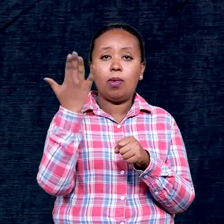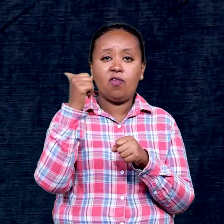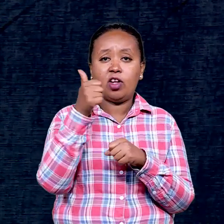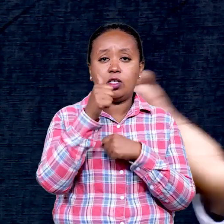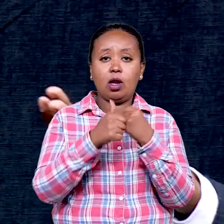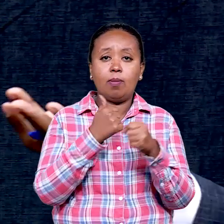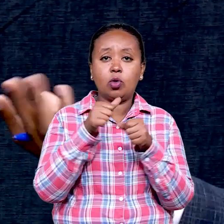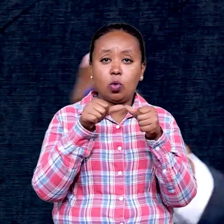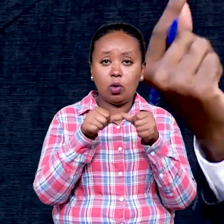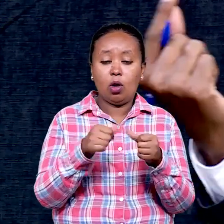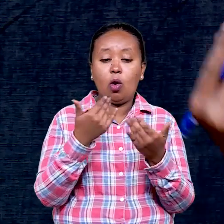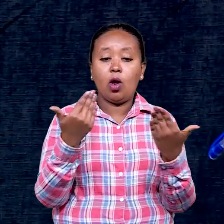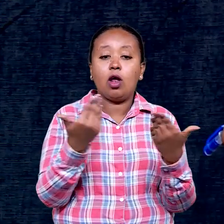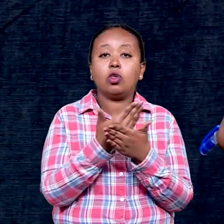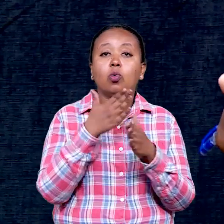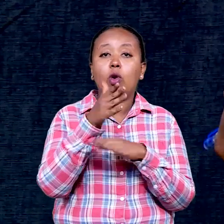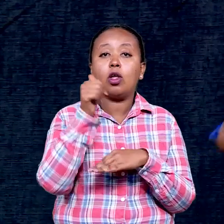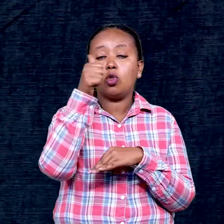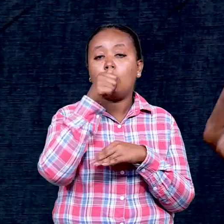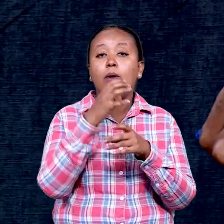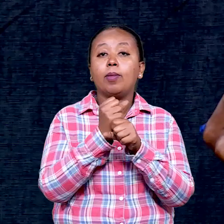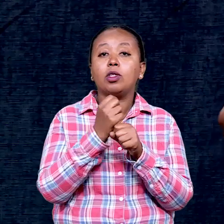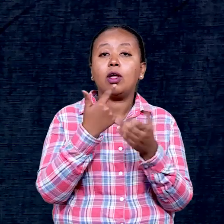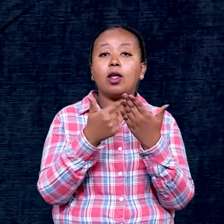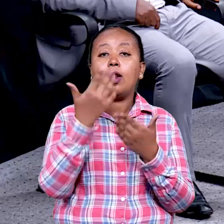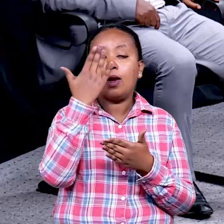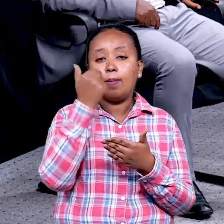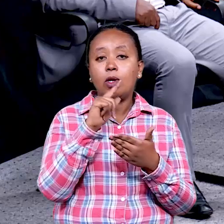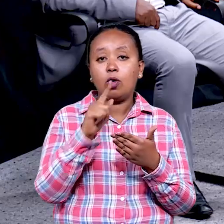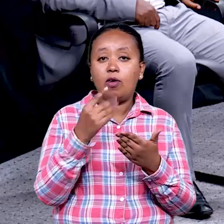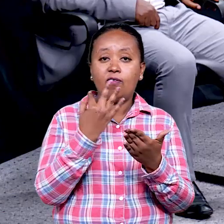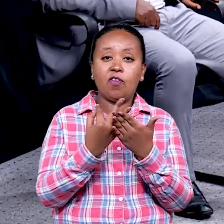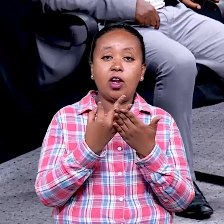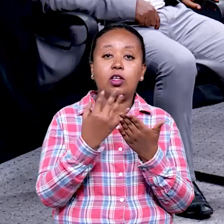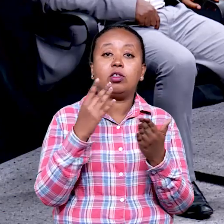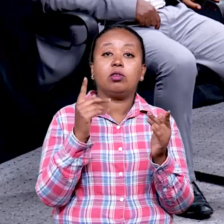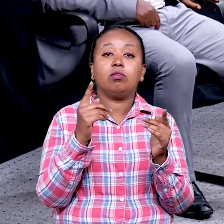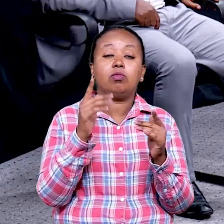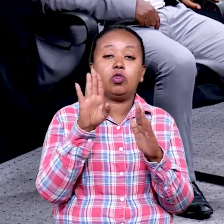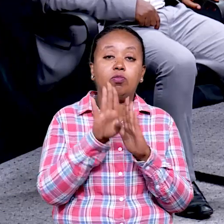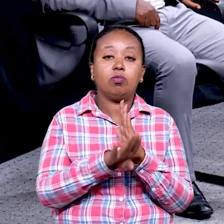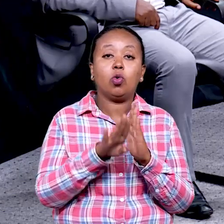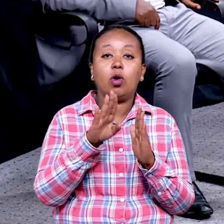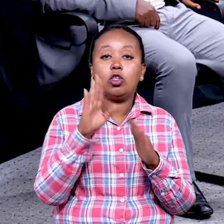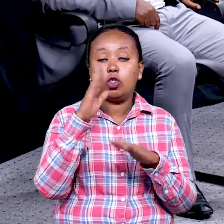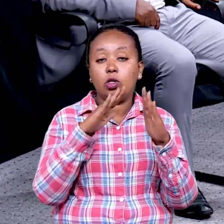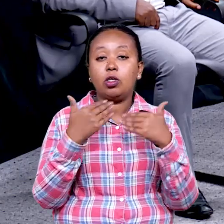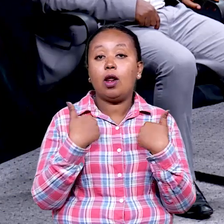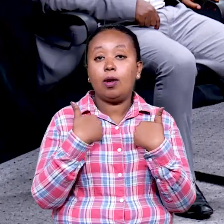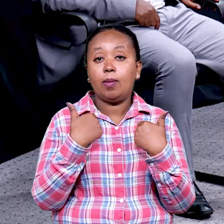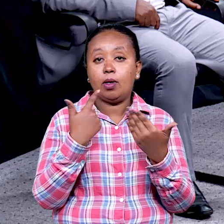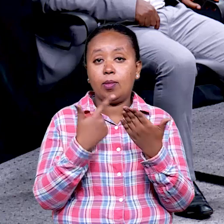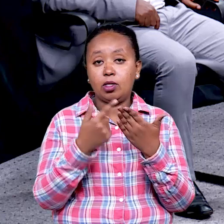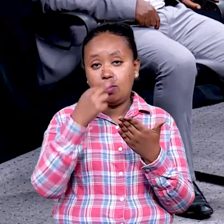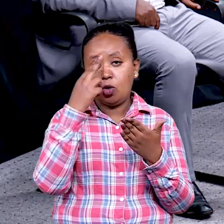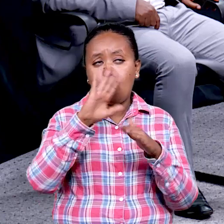10 አመታት ቆይቷል። አሁን ከሪፎርም በኋላ ነው ኢትዮጵያ የሚለውን መያዝ ይቻላል። ይሄ ለምንድነው? የፋይናንስ ጥረት ስላጋጠመው በነበረው ህግ ምክንያት